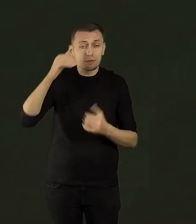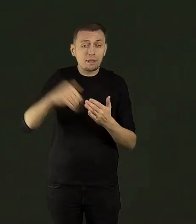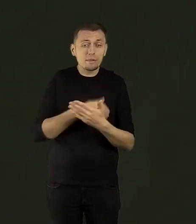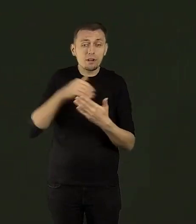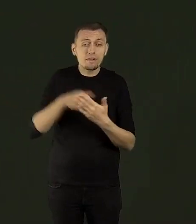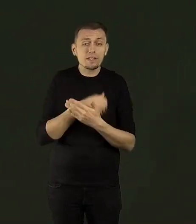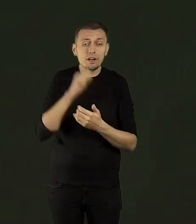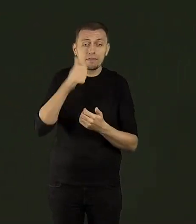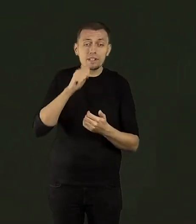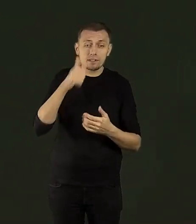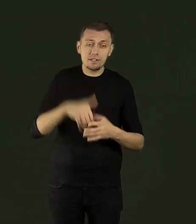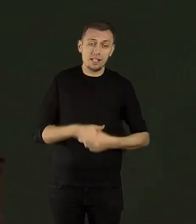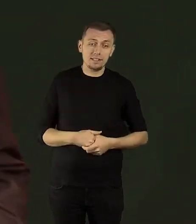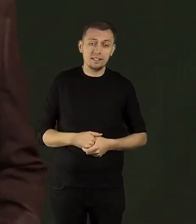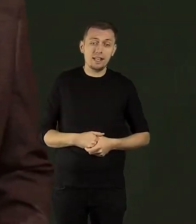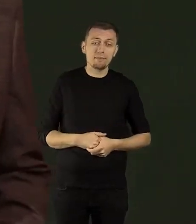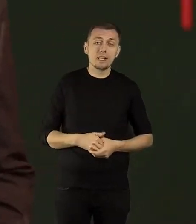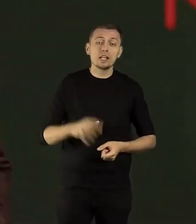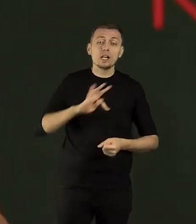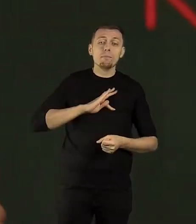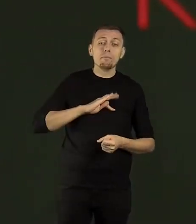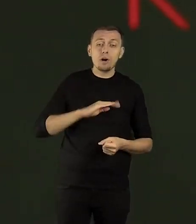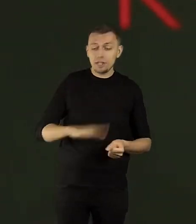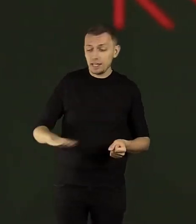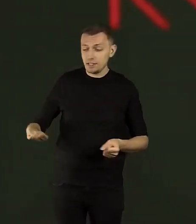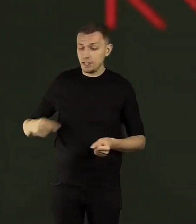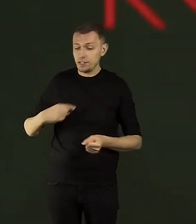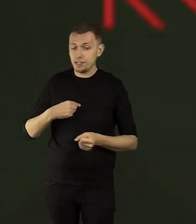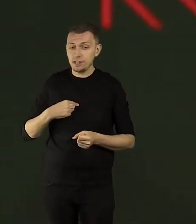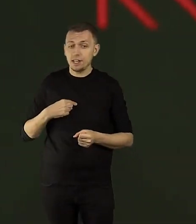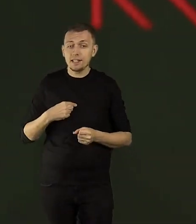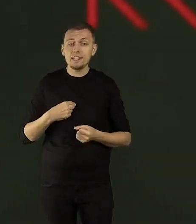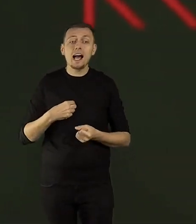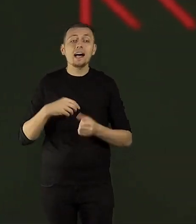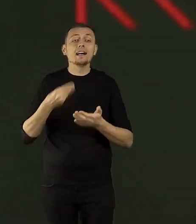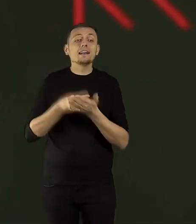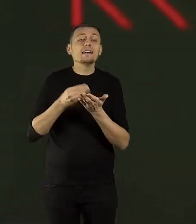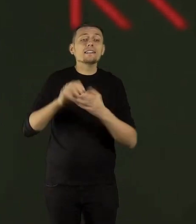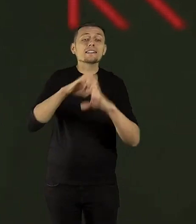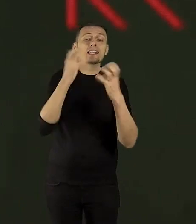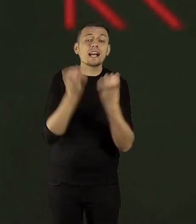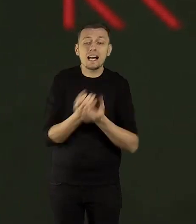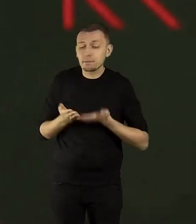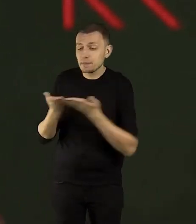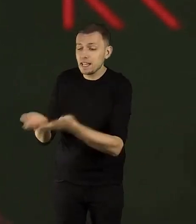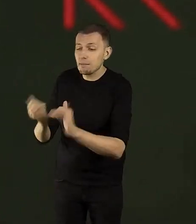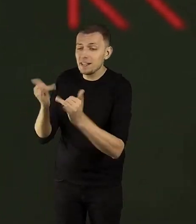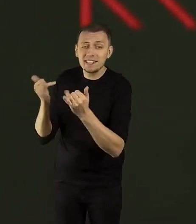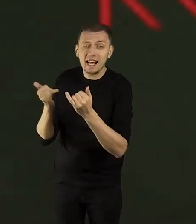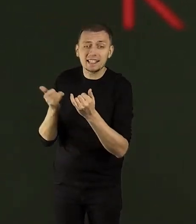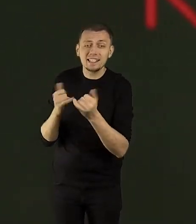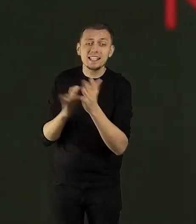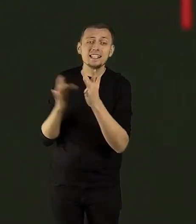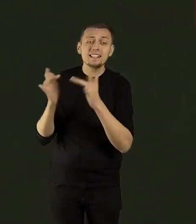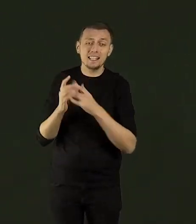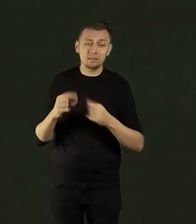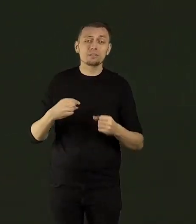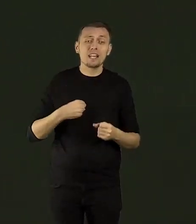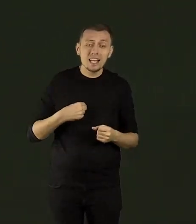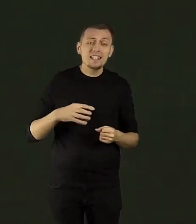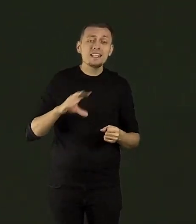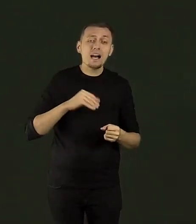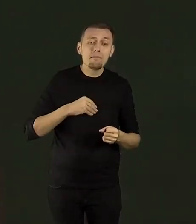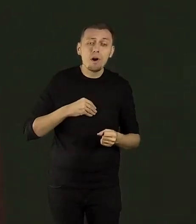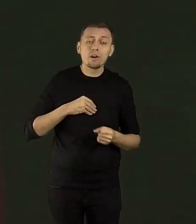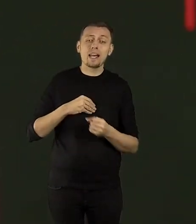najwięcej, największy skarb, jaki mogę im dać, to Jezus Chrystus. Bo mogę dać im najlepsze wykształcenie, majątek i cokolwiek jeszcze